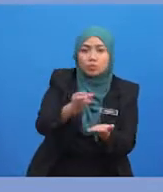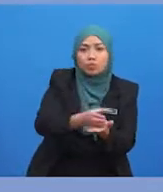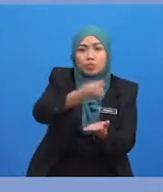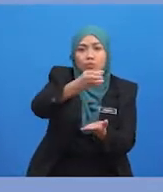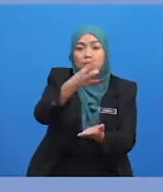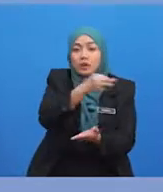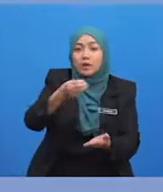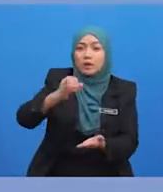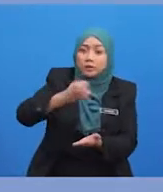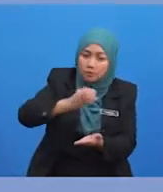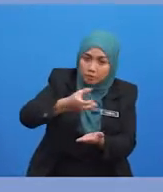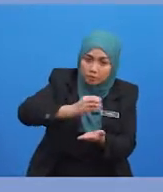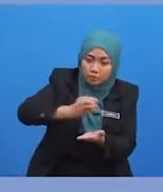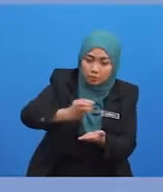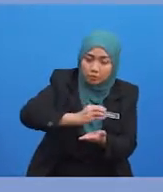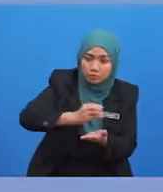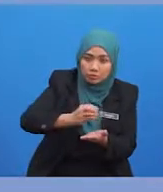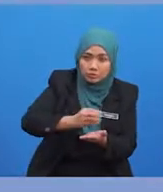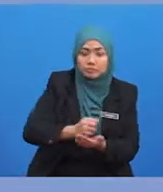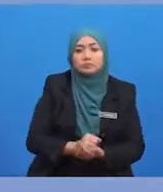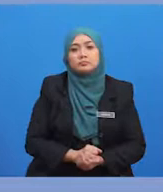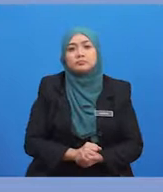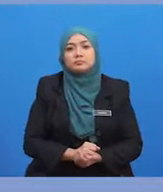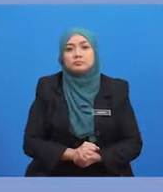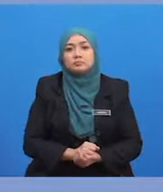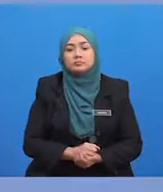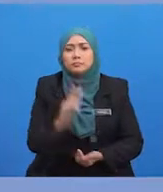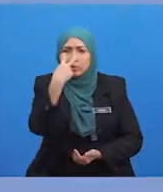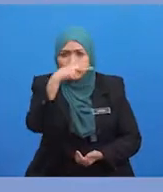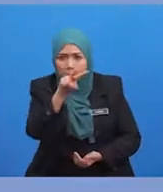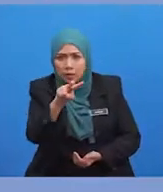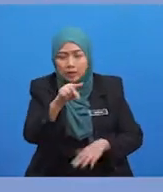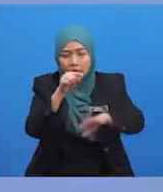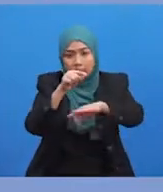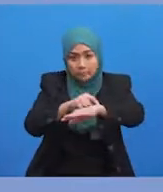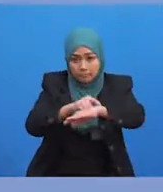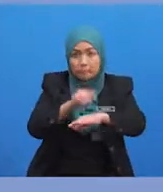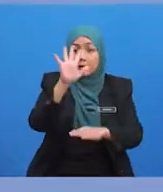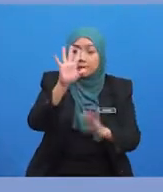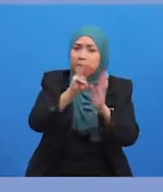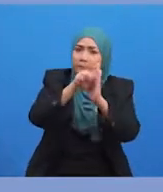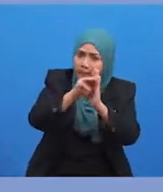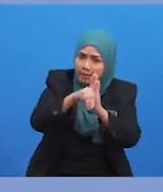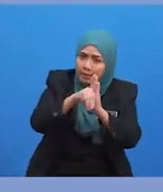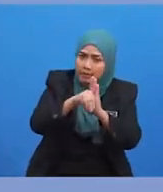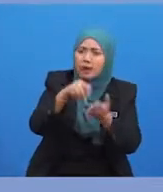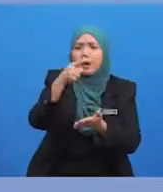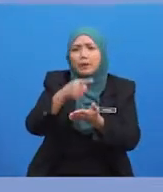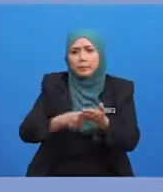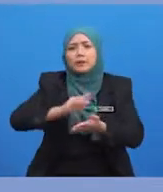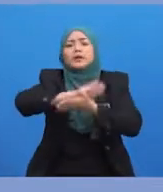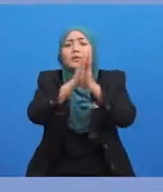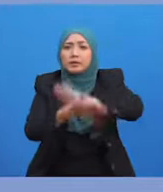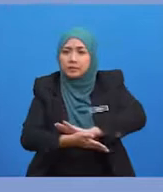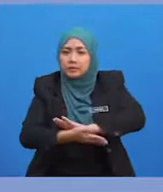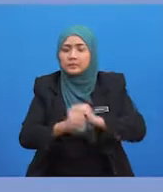digoncangkan. Sila buat pemerhatian selepas 5 minit. Apakah yang akan berlaku,